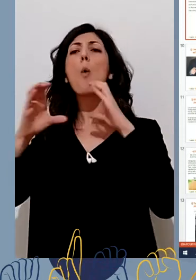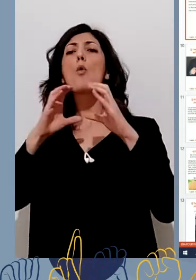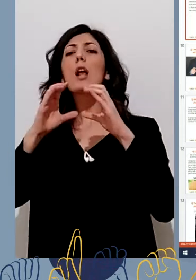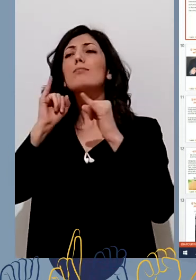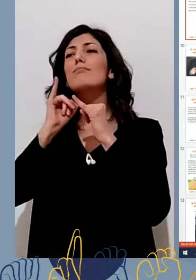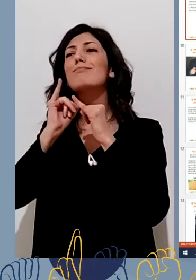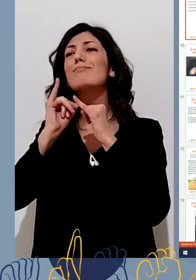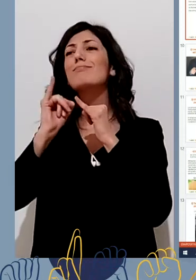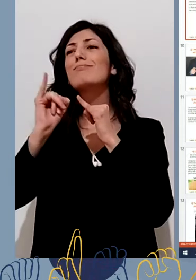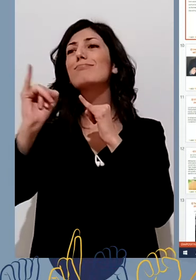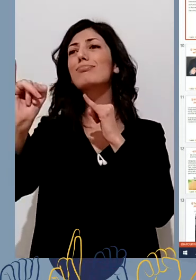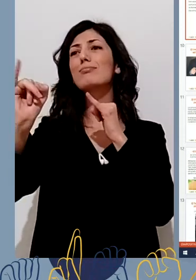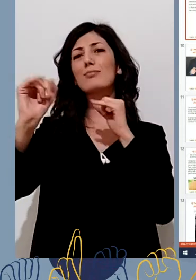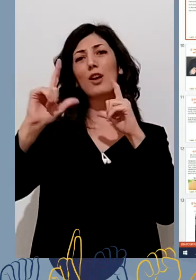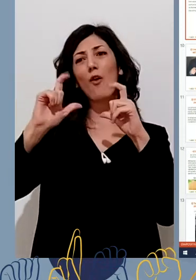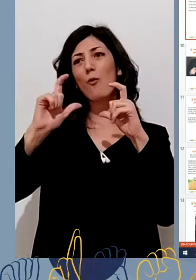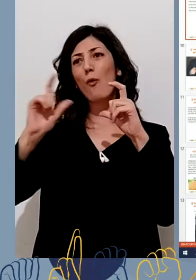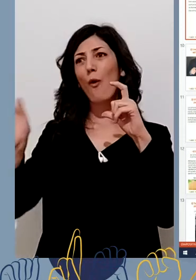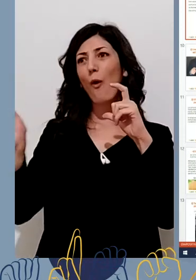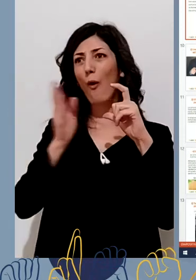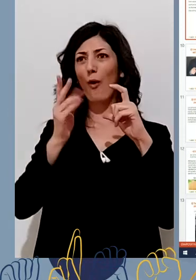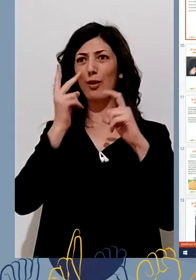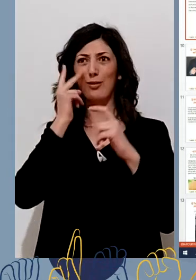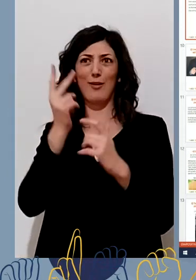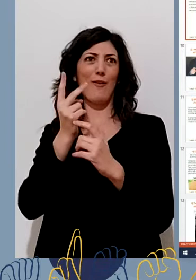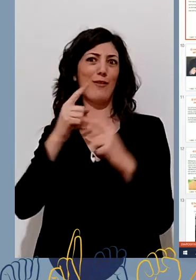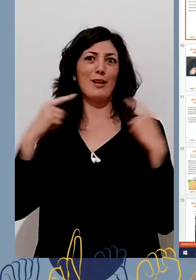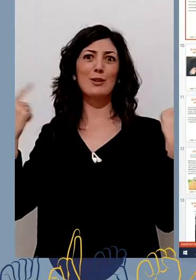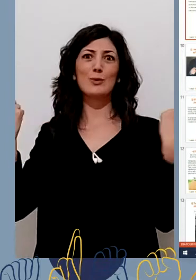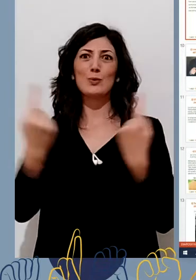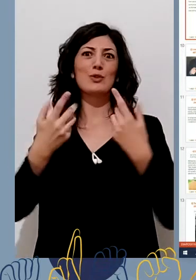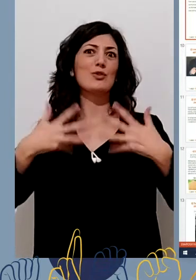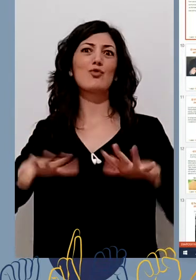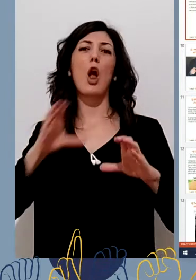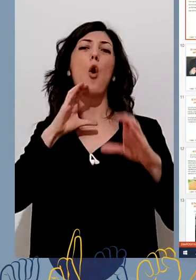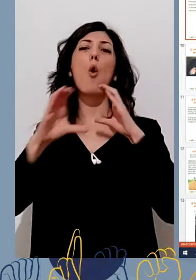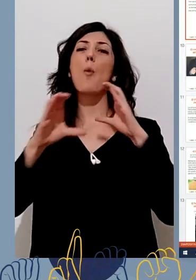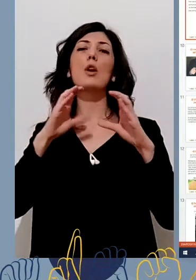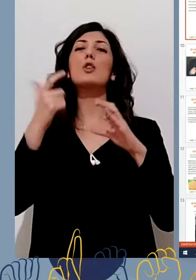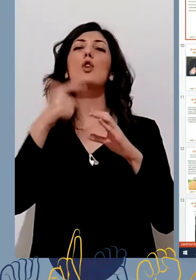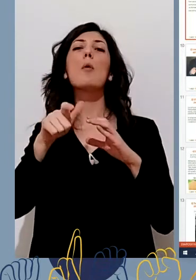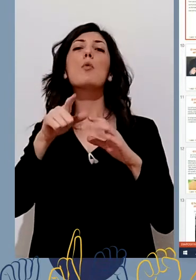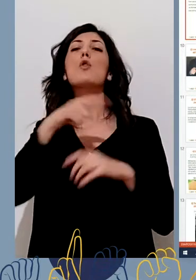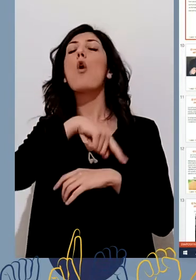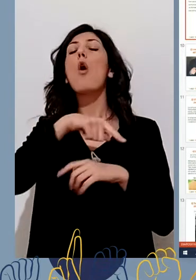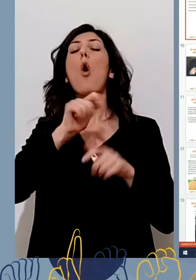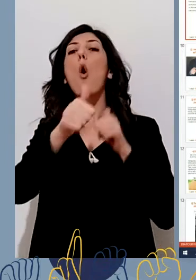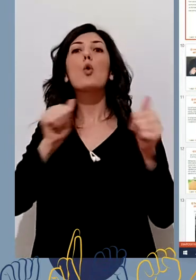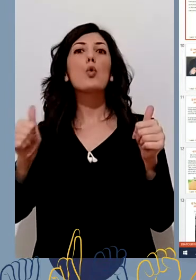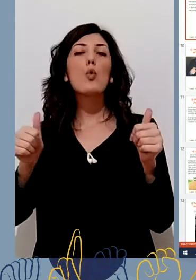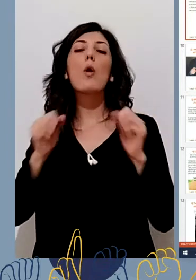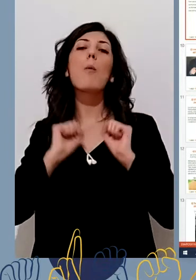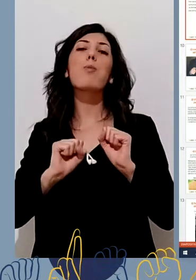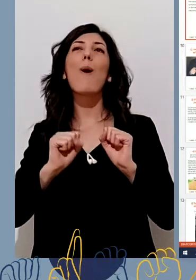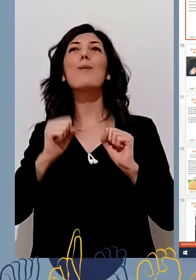questa foto immagino che parecchi di voi possano dare una propria interpretazione, ma che abbia basi comuni, ovvero di non voler